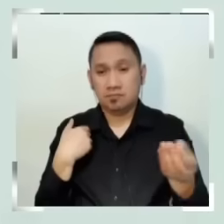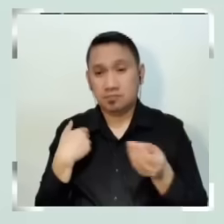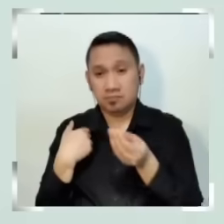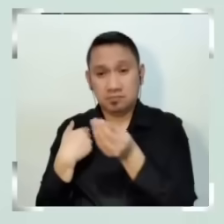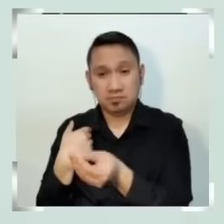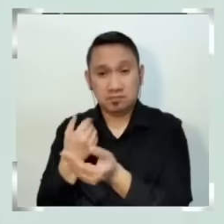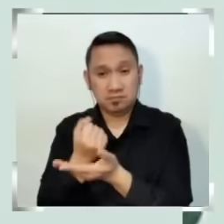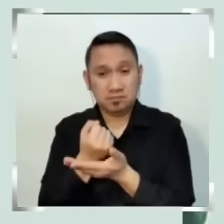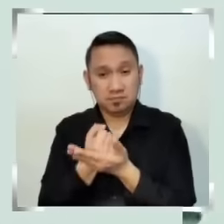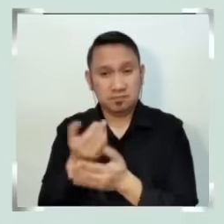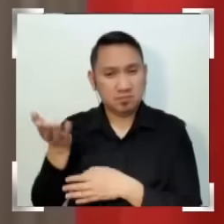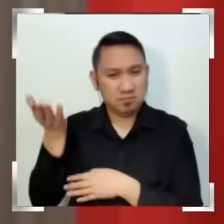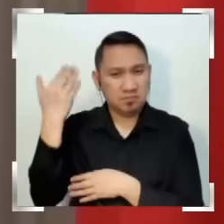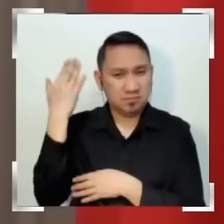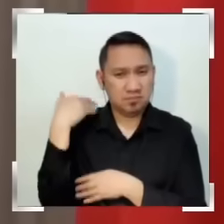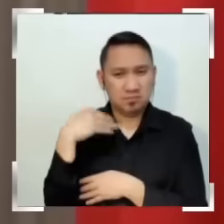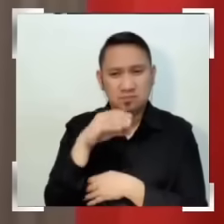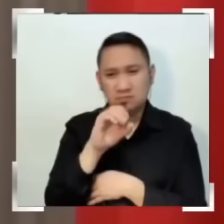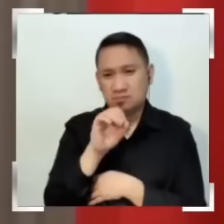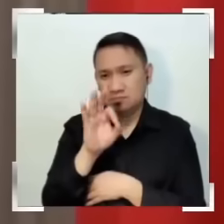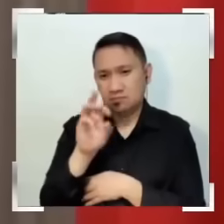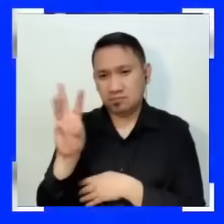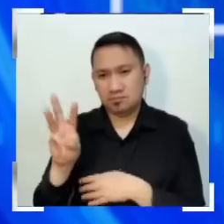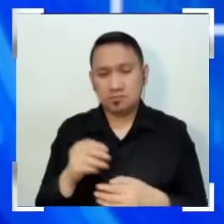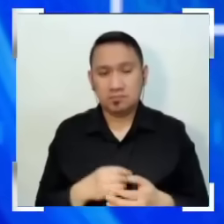mga dating OFW.